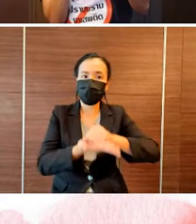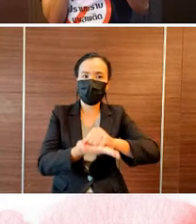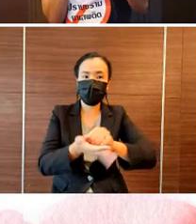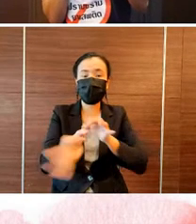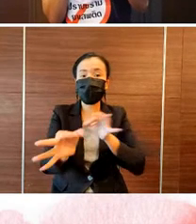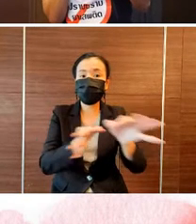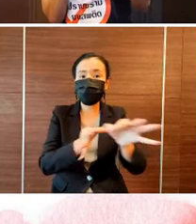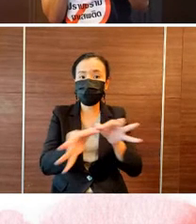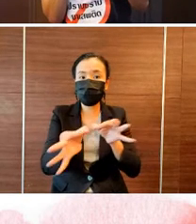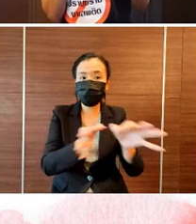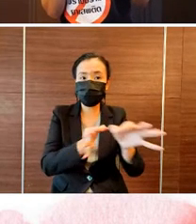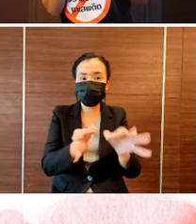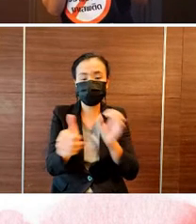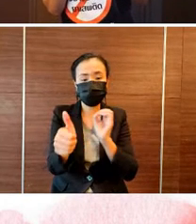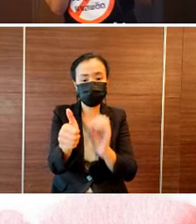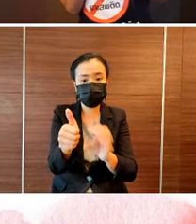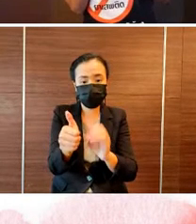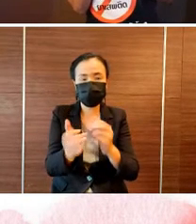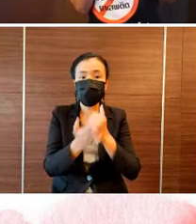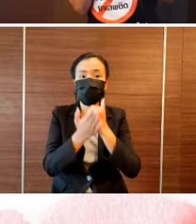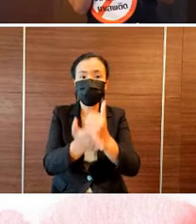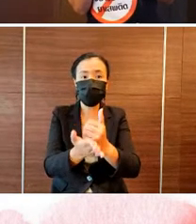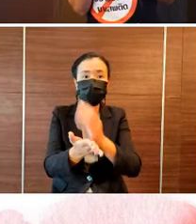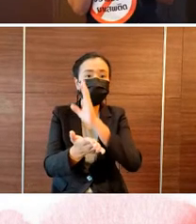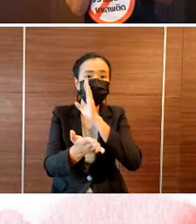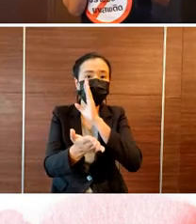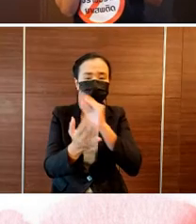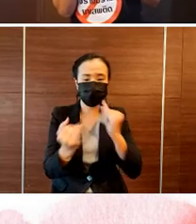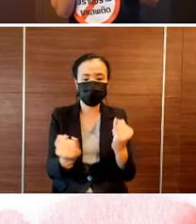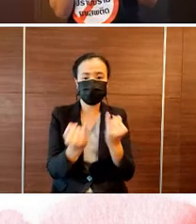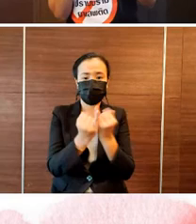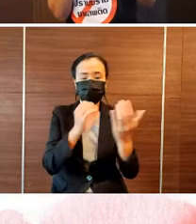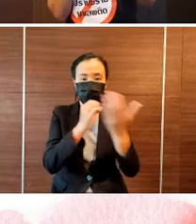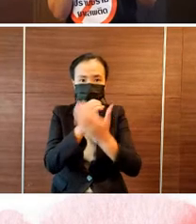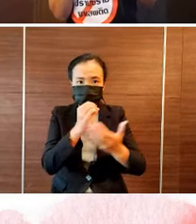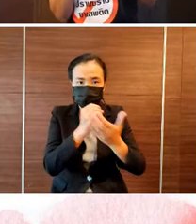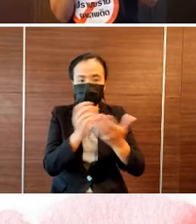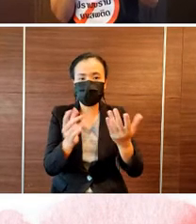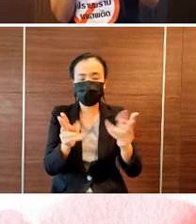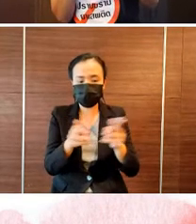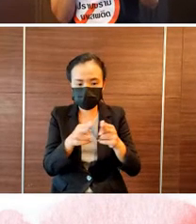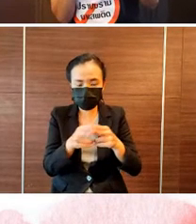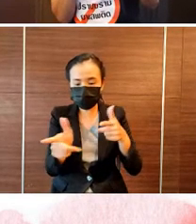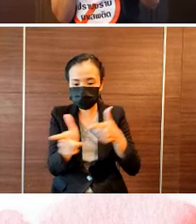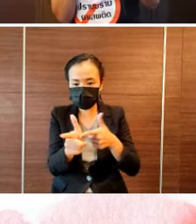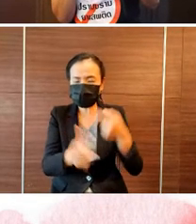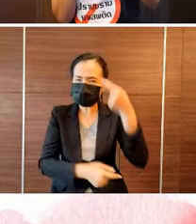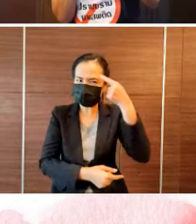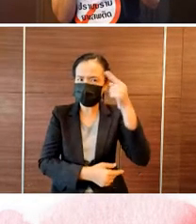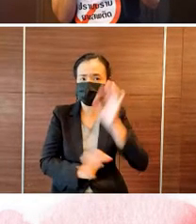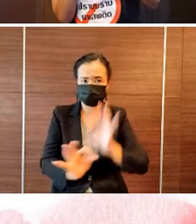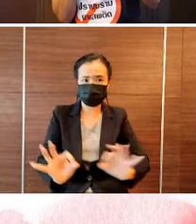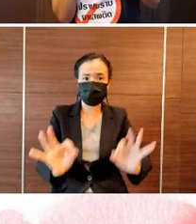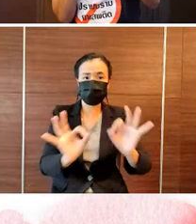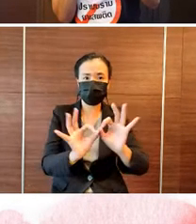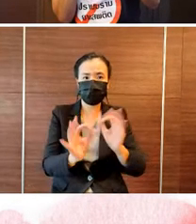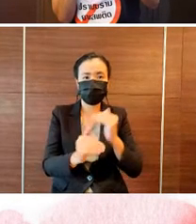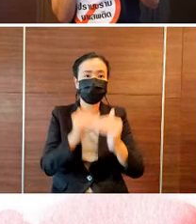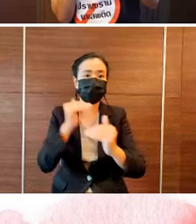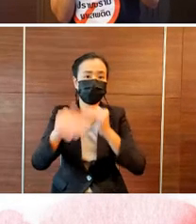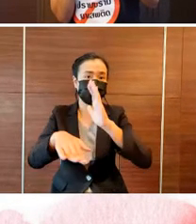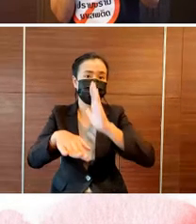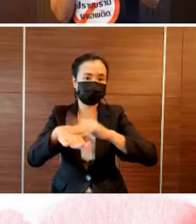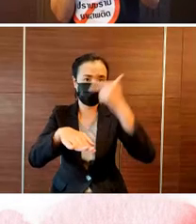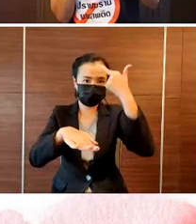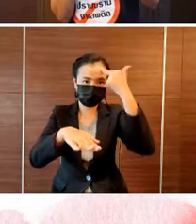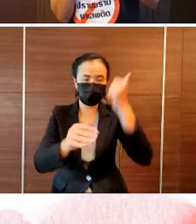ำปรึกษามีเรื่องของการเยียวยาเขาถ้าเกิดเขาตีตราตนเองหรือเรื่องเซลซิกมานะคะในขณะเดียวกันเนี่ยจ๋าคิดว่าอันนี้สำคัญมากก็คือเรื่องของการพัฒนาทักษะเน